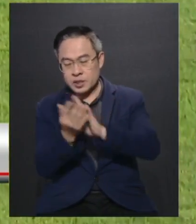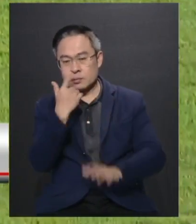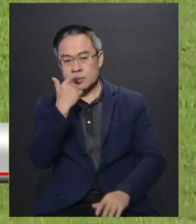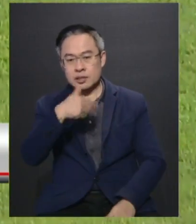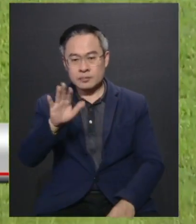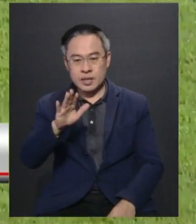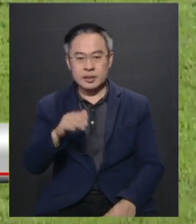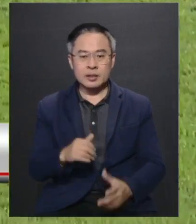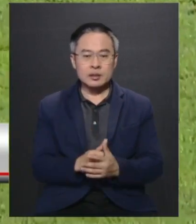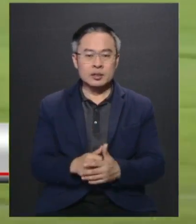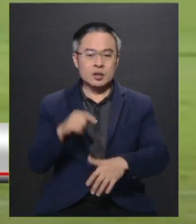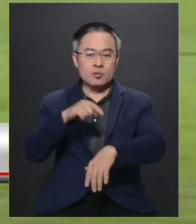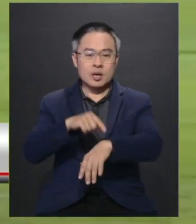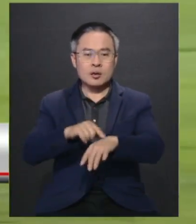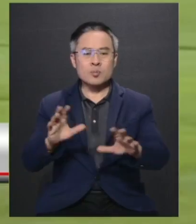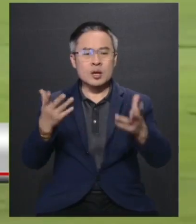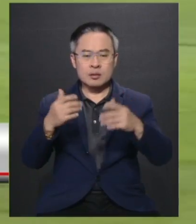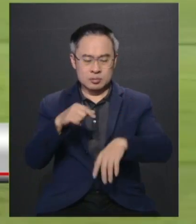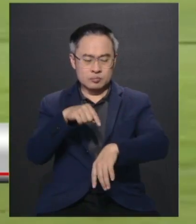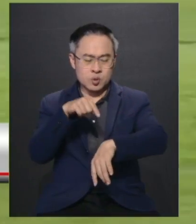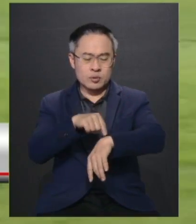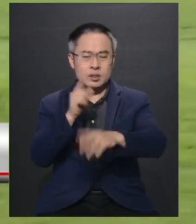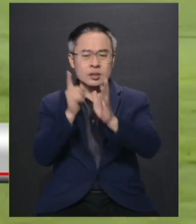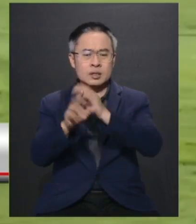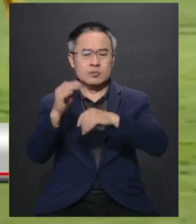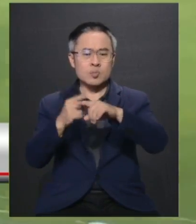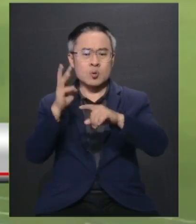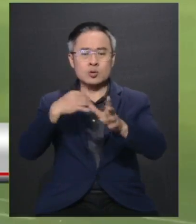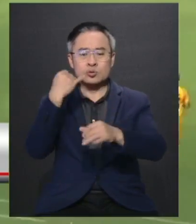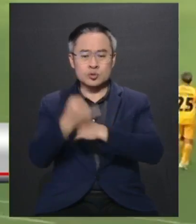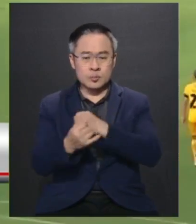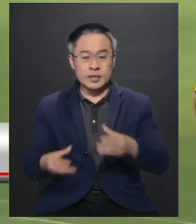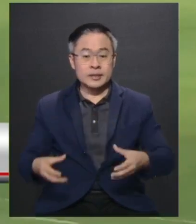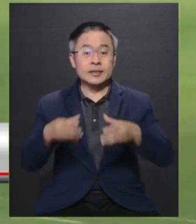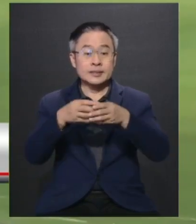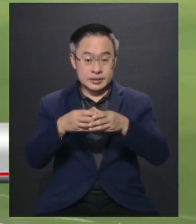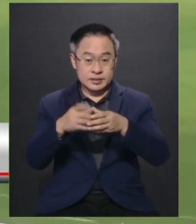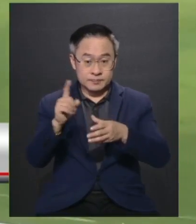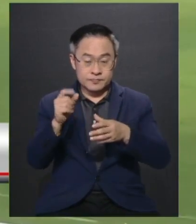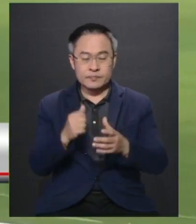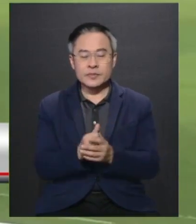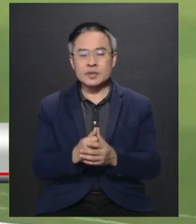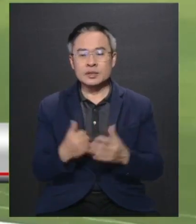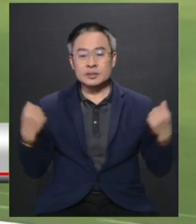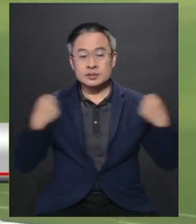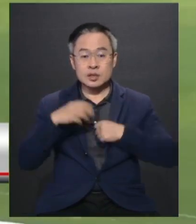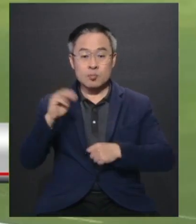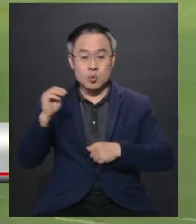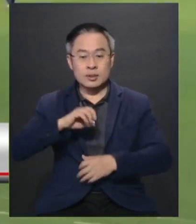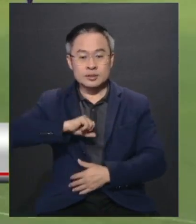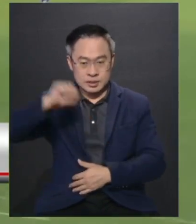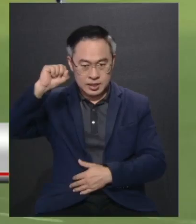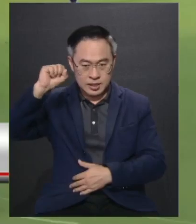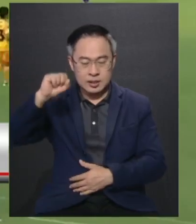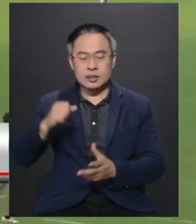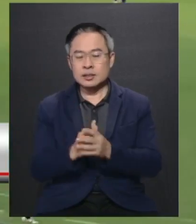ว่าเกมมันเหลือเวลาน้อยแล้วไงอ 10 + 6แล้วค่ะจบเกมนะคะเป็น mhนครศรีซิตี้ค่ะบุกมาเฉือนเอา